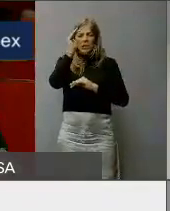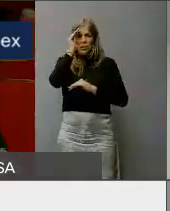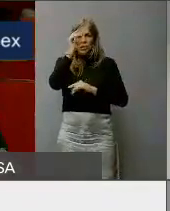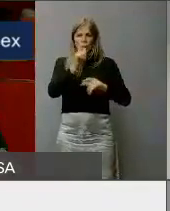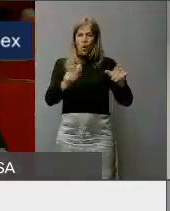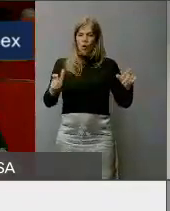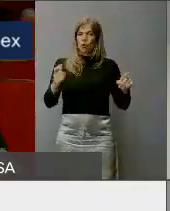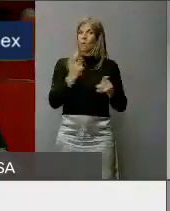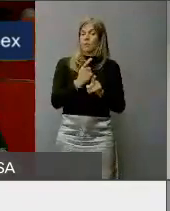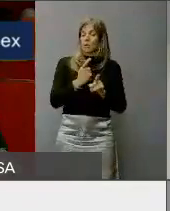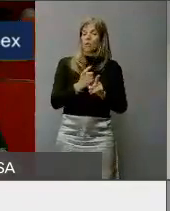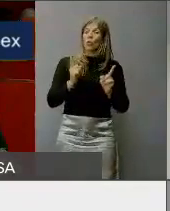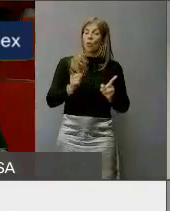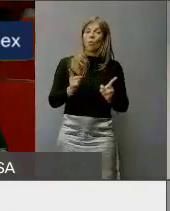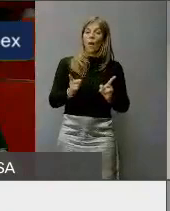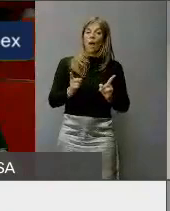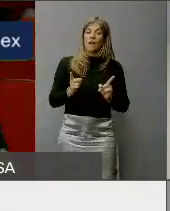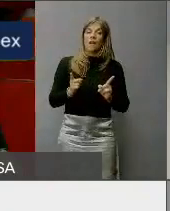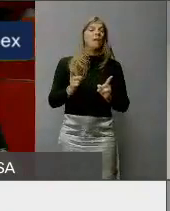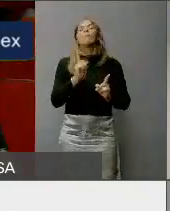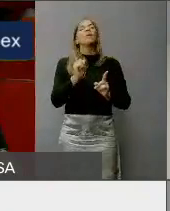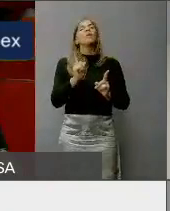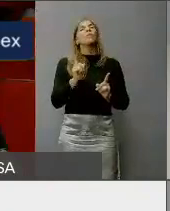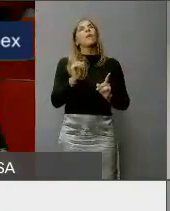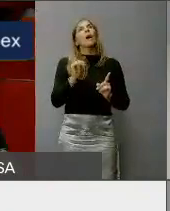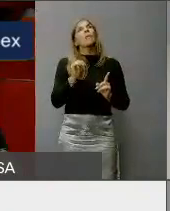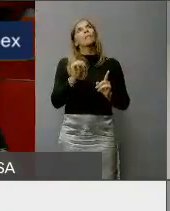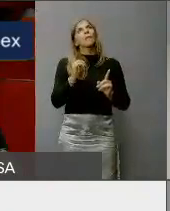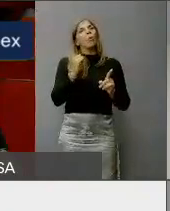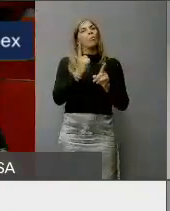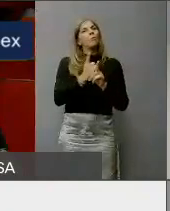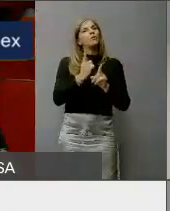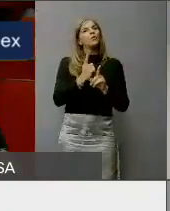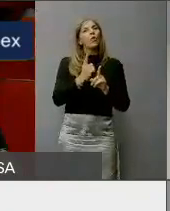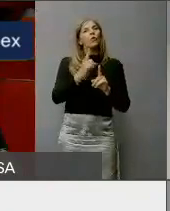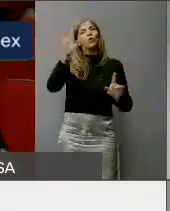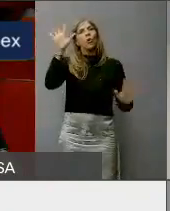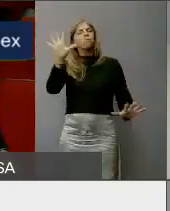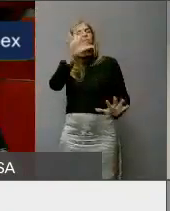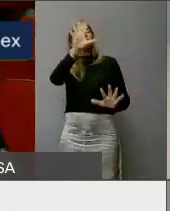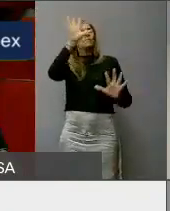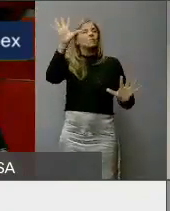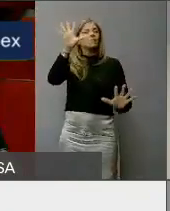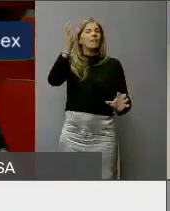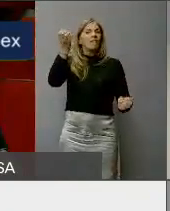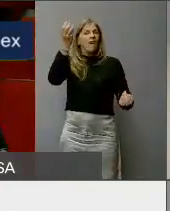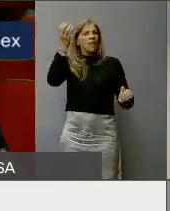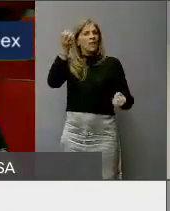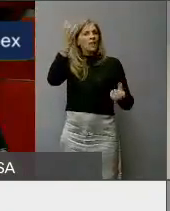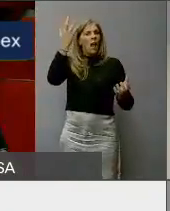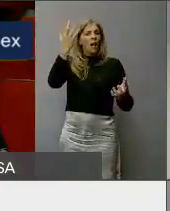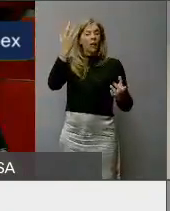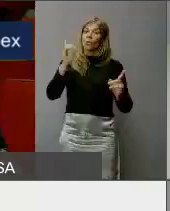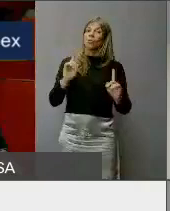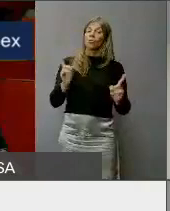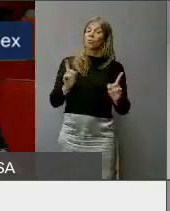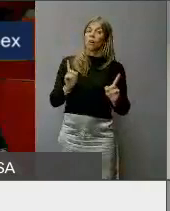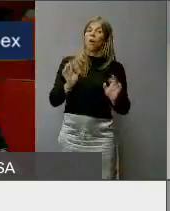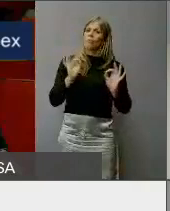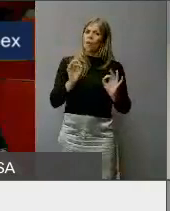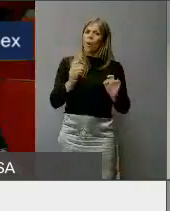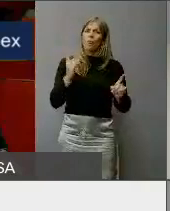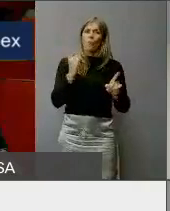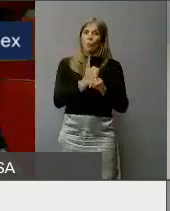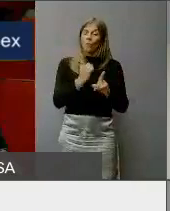non è un bisogno teorico raffigurato ho immaginato ma è stato quello un bisogno che è stato